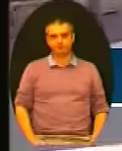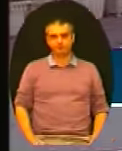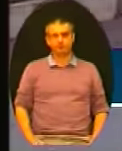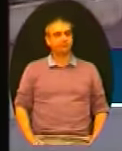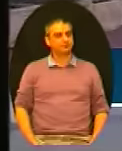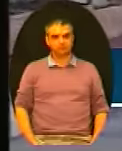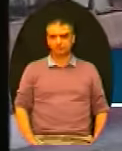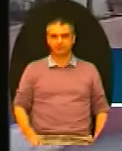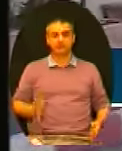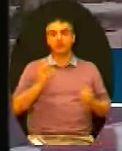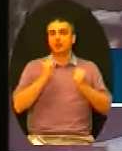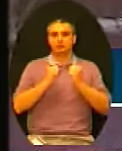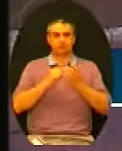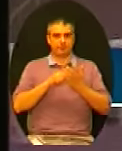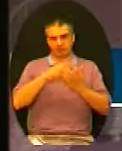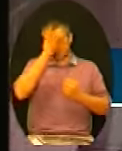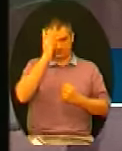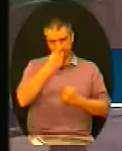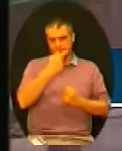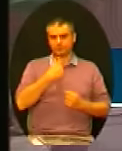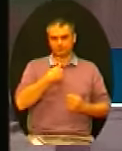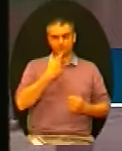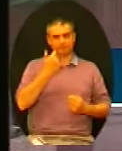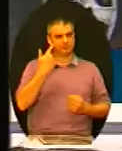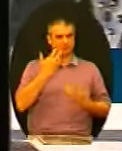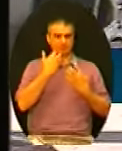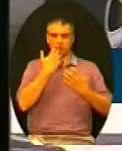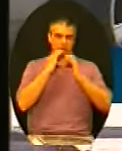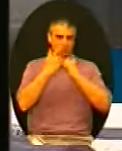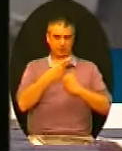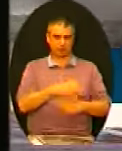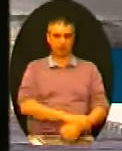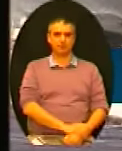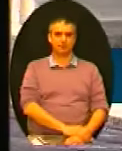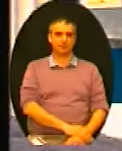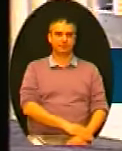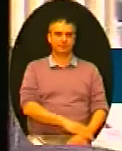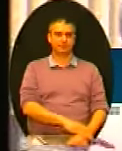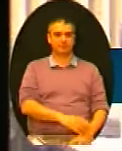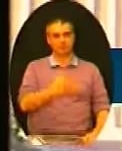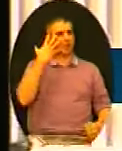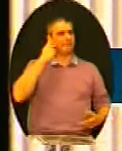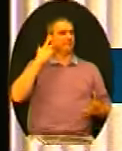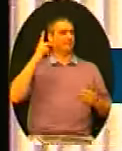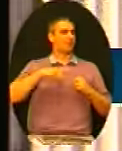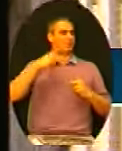זה קשה, כי זה בטח אולמרט, אנחנו קצת מתואר בתקשורת, שאוהב קצת מנעמים, אז בטח אני לא מאמין שהוא יראה את